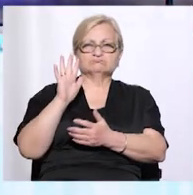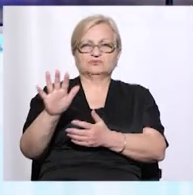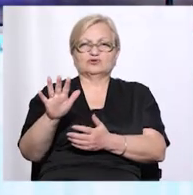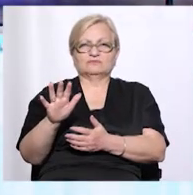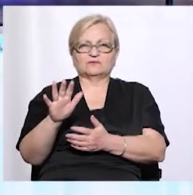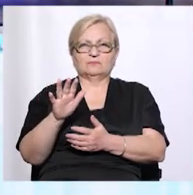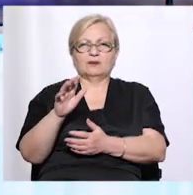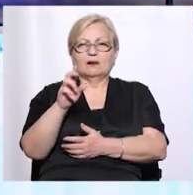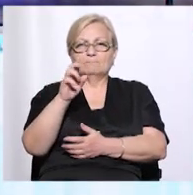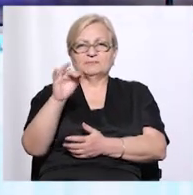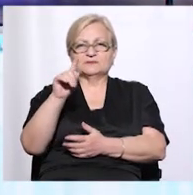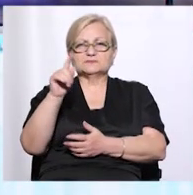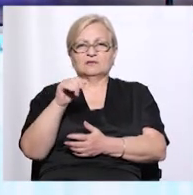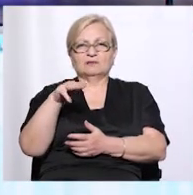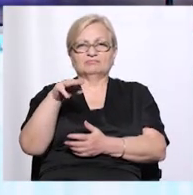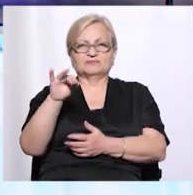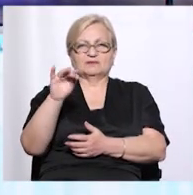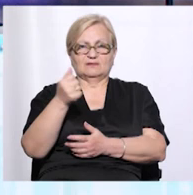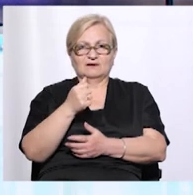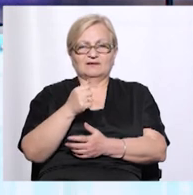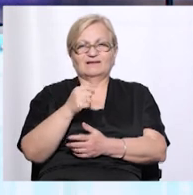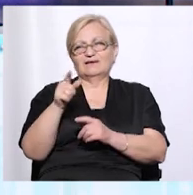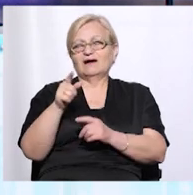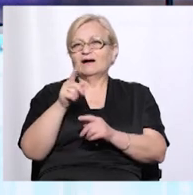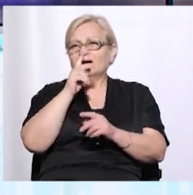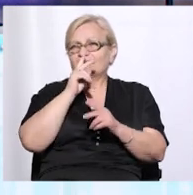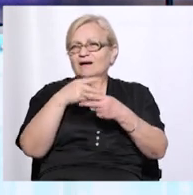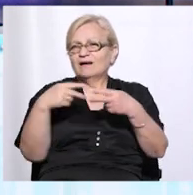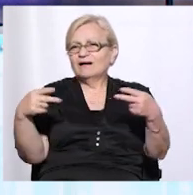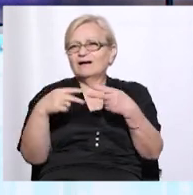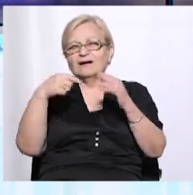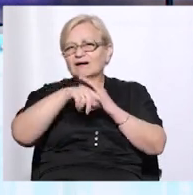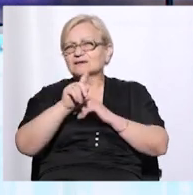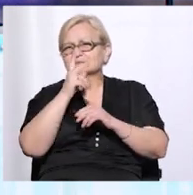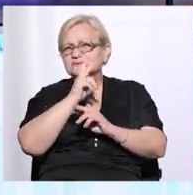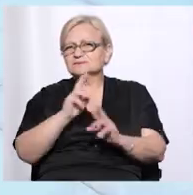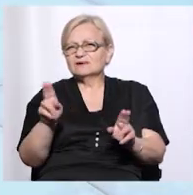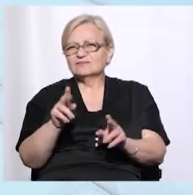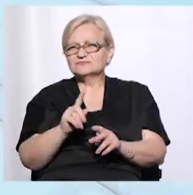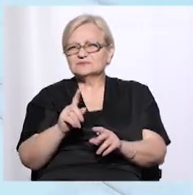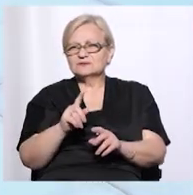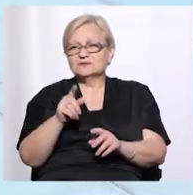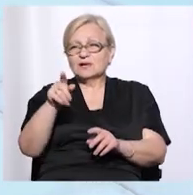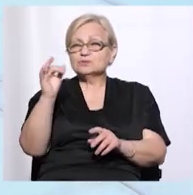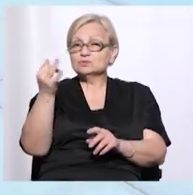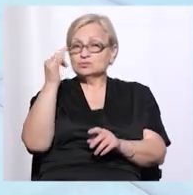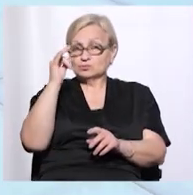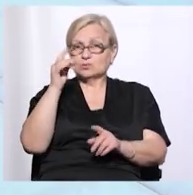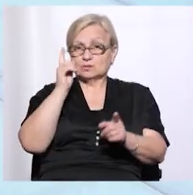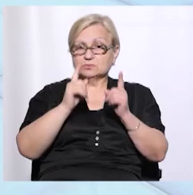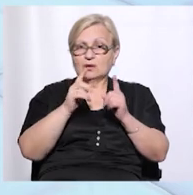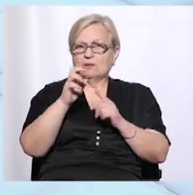მაინც რა ალეგორია შეიძლება იკითხებოდეს ყველაფერ ამის მიღმა. გარდა იმისა, რომ ისტორიულ რეალობასაც ეხება